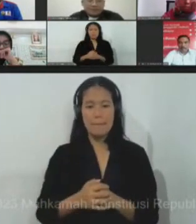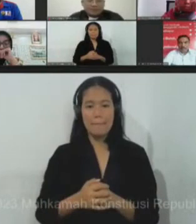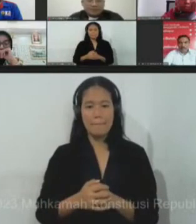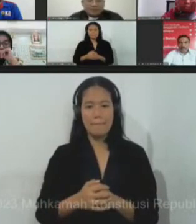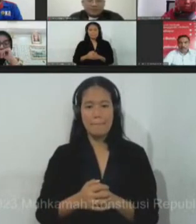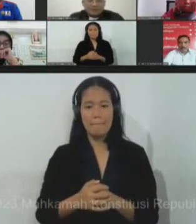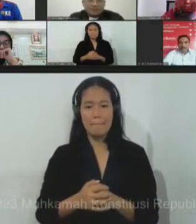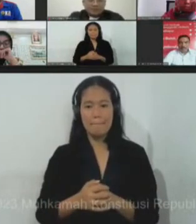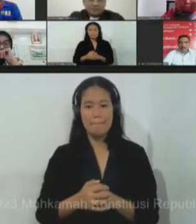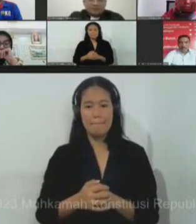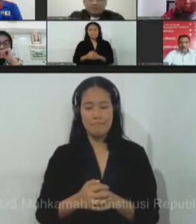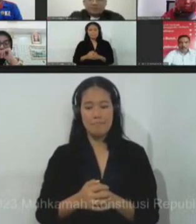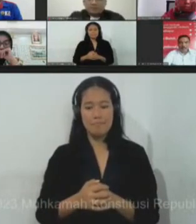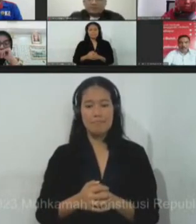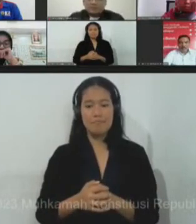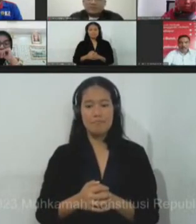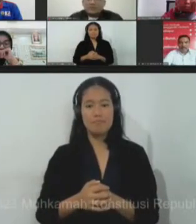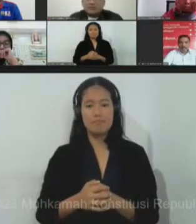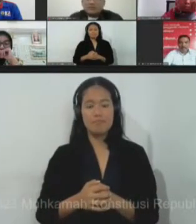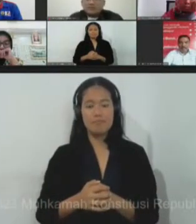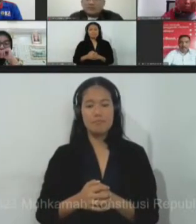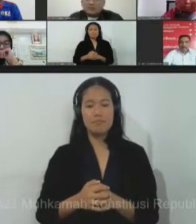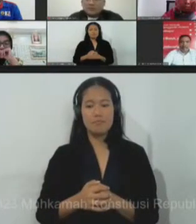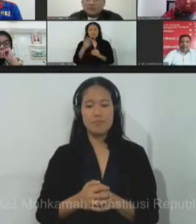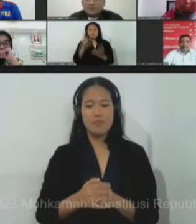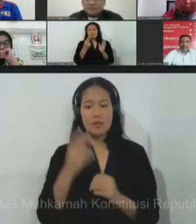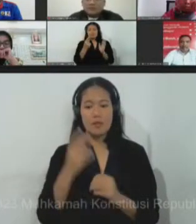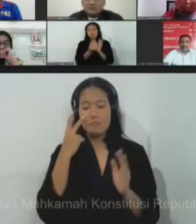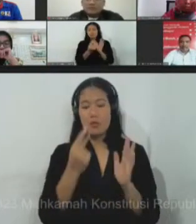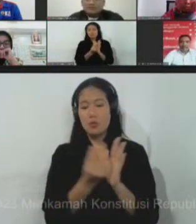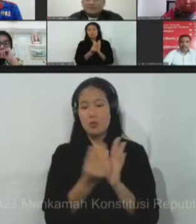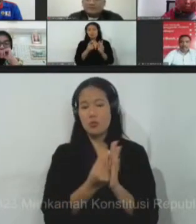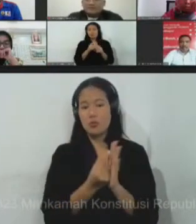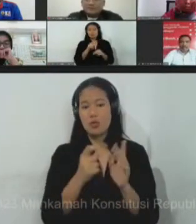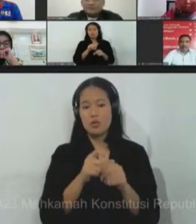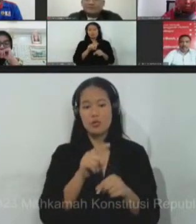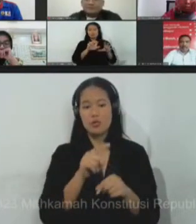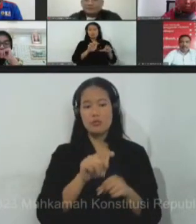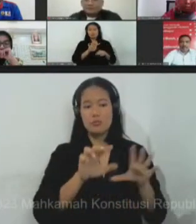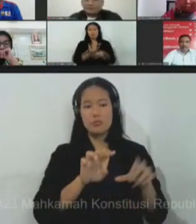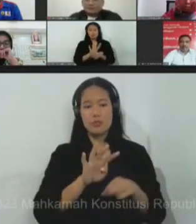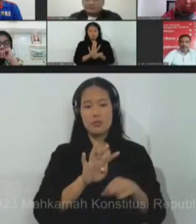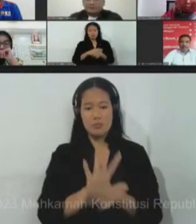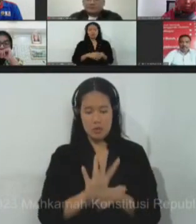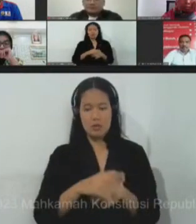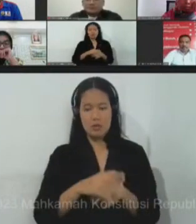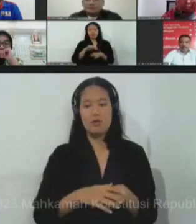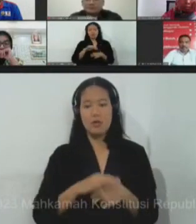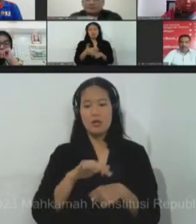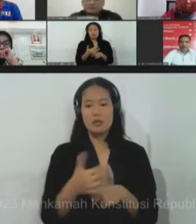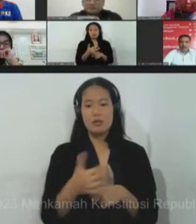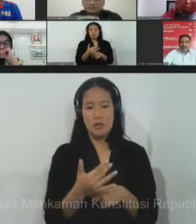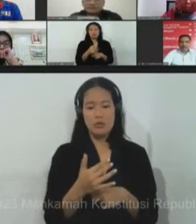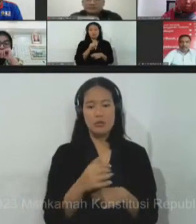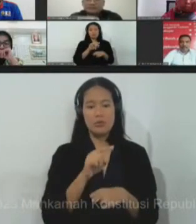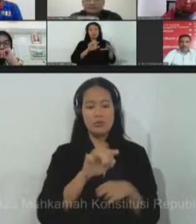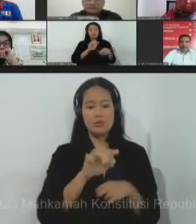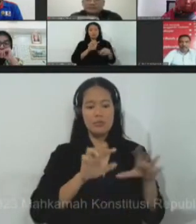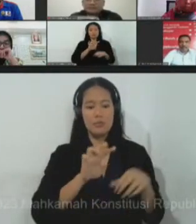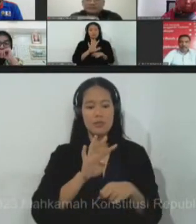undang-undang Dasar Negara Republik Indonesia tahun 1945 dan seterusnya